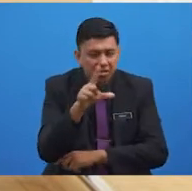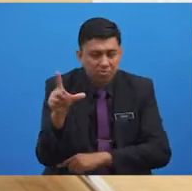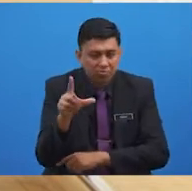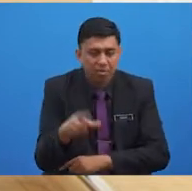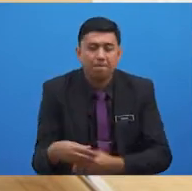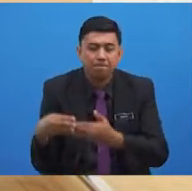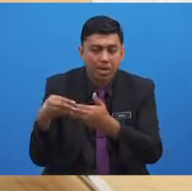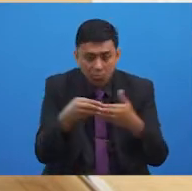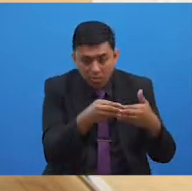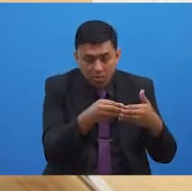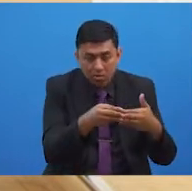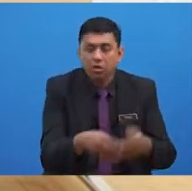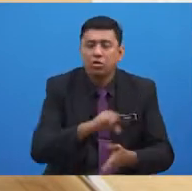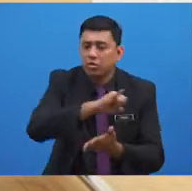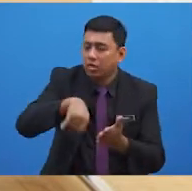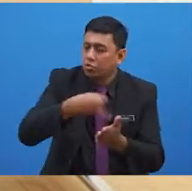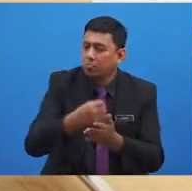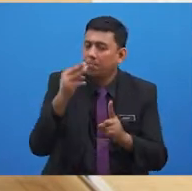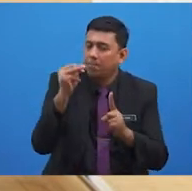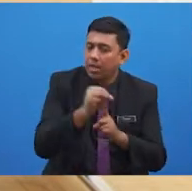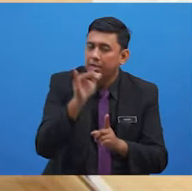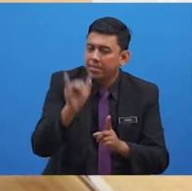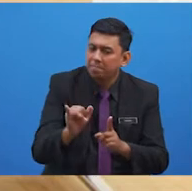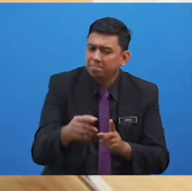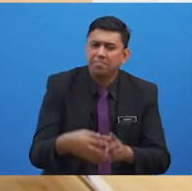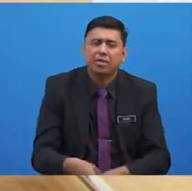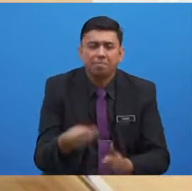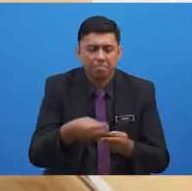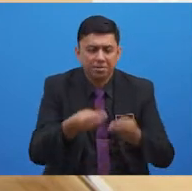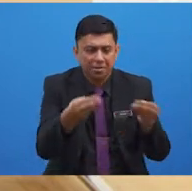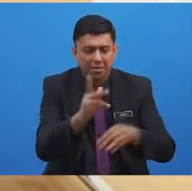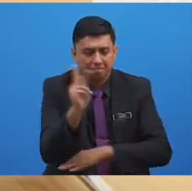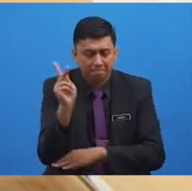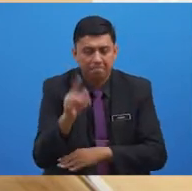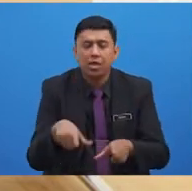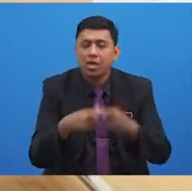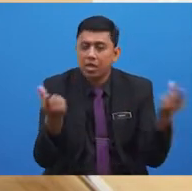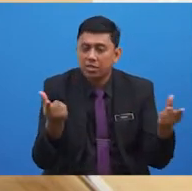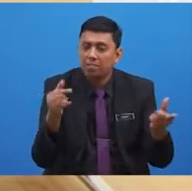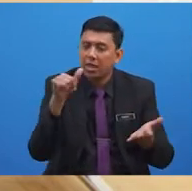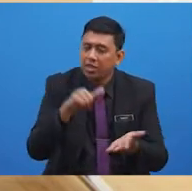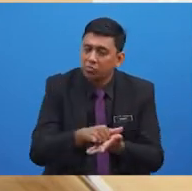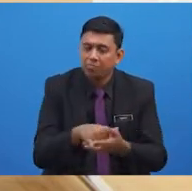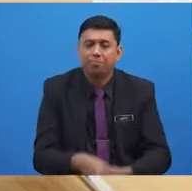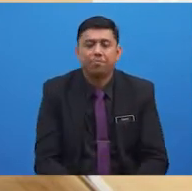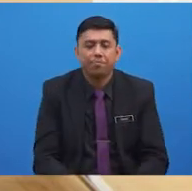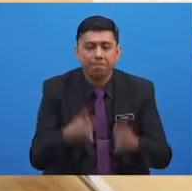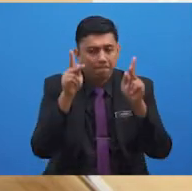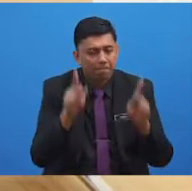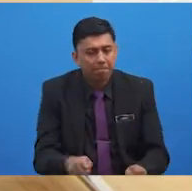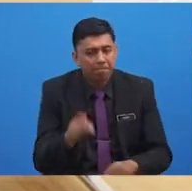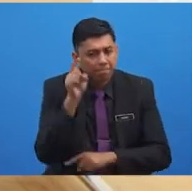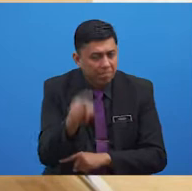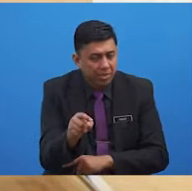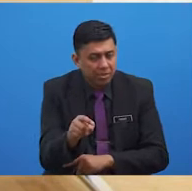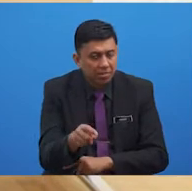haruslah berpandukan kepada jumlah markah yang diperuntukkan. Selain daripada itu, pelajar